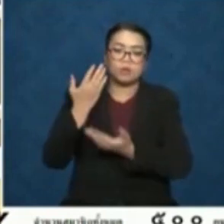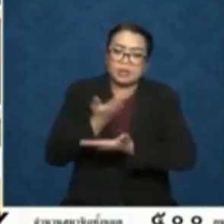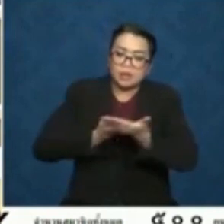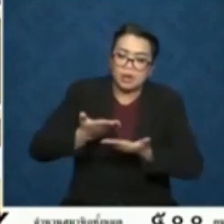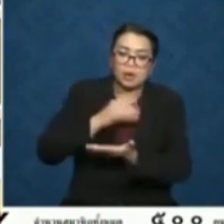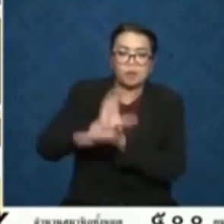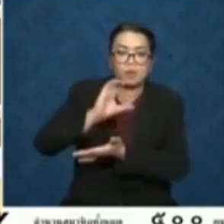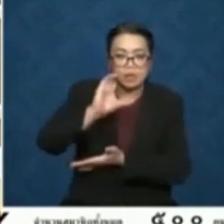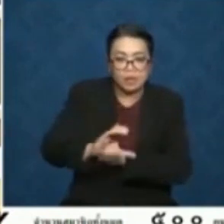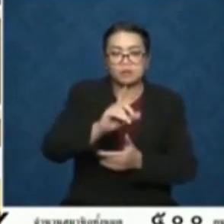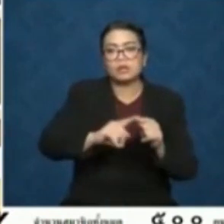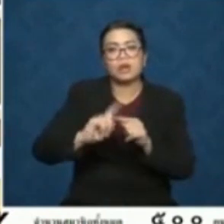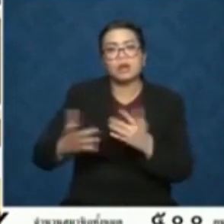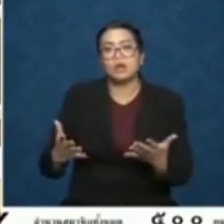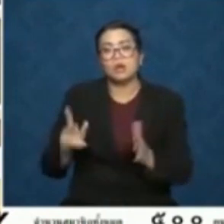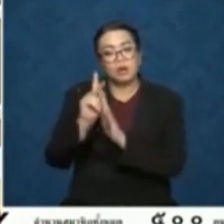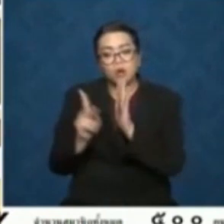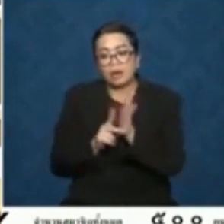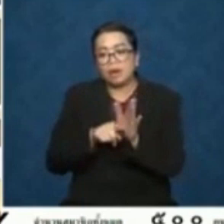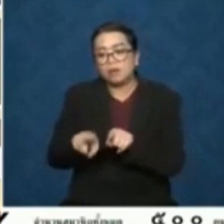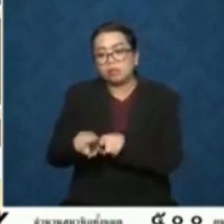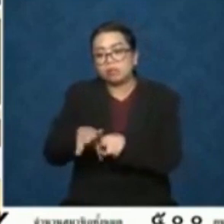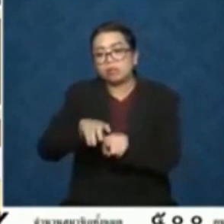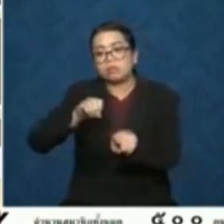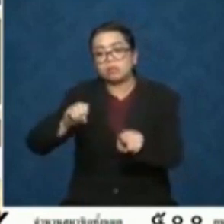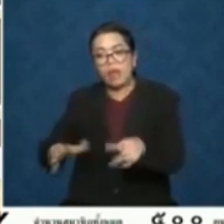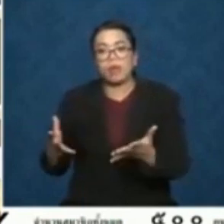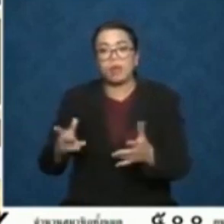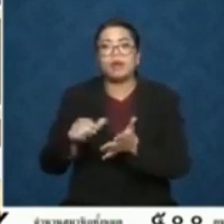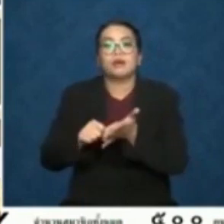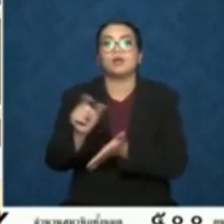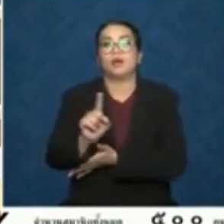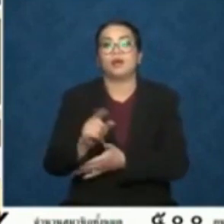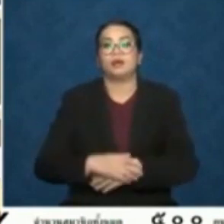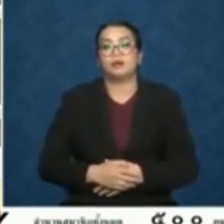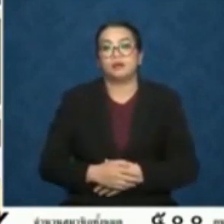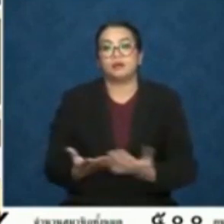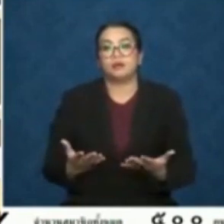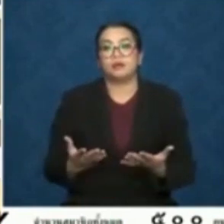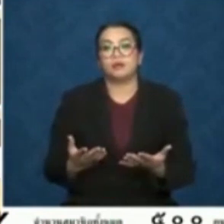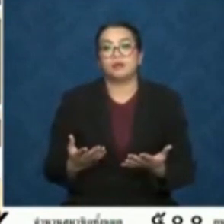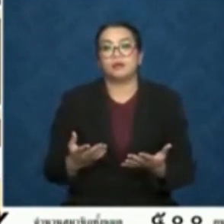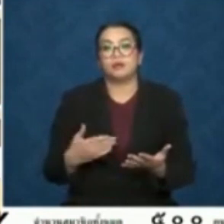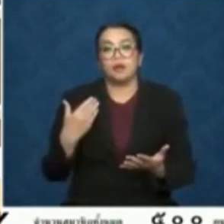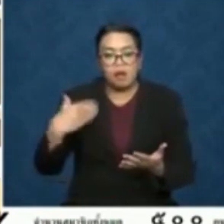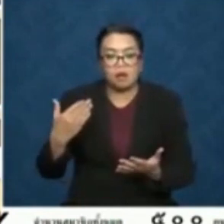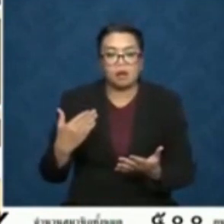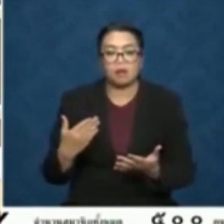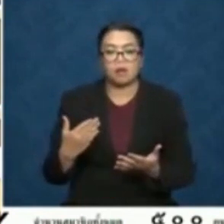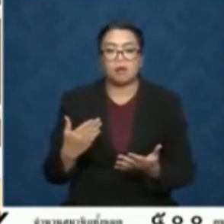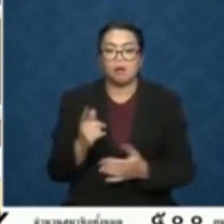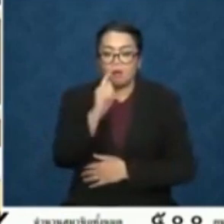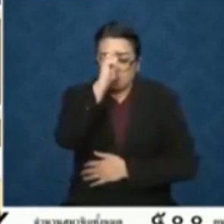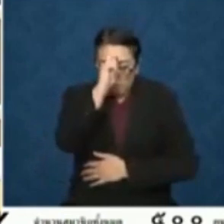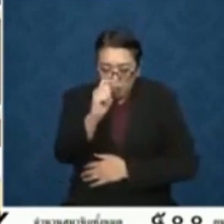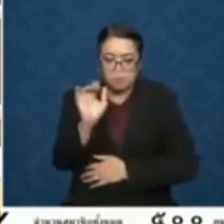ใหม่เดี๋ยวก็มีงบประมาณอีกนะครับแล้วสุดท้ายกฎหมายมันจะได้แก้เมื่อไ